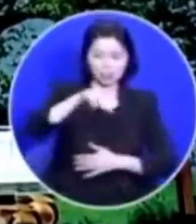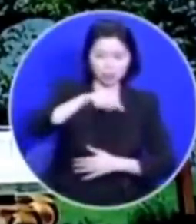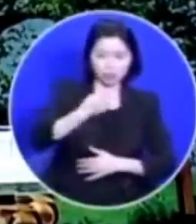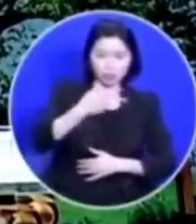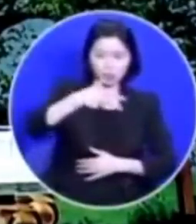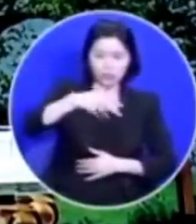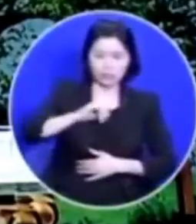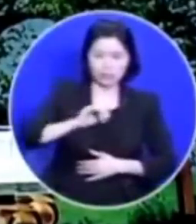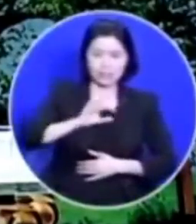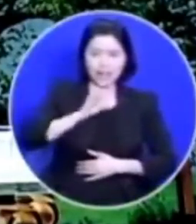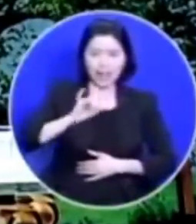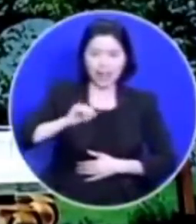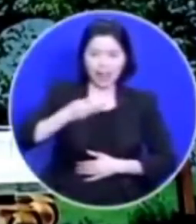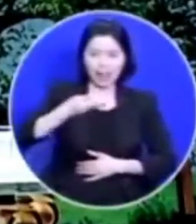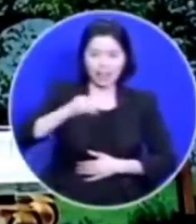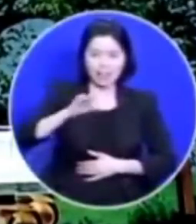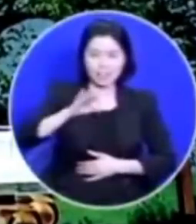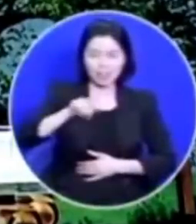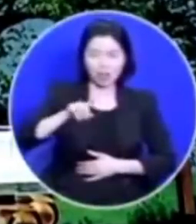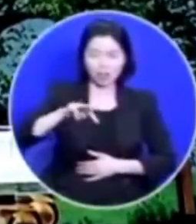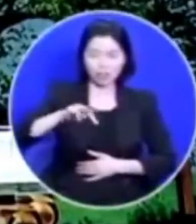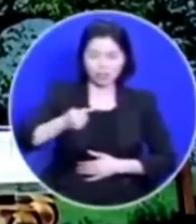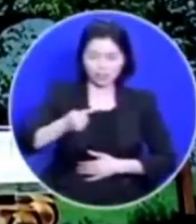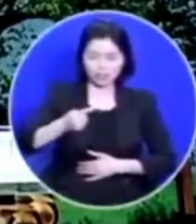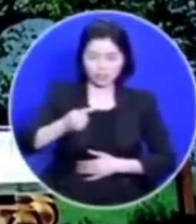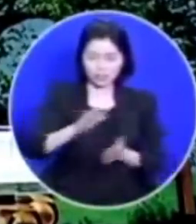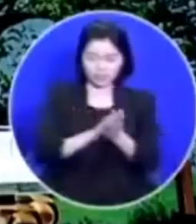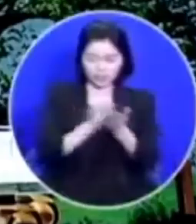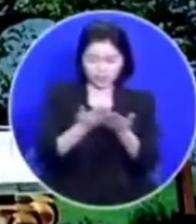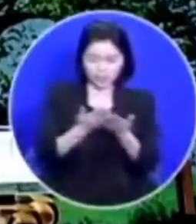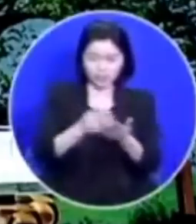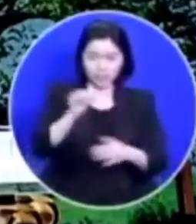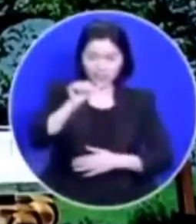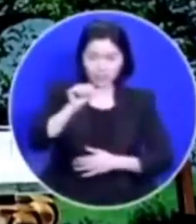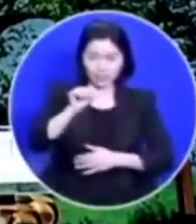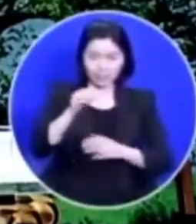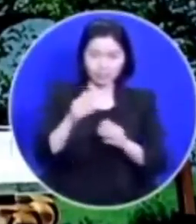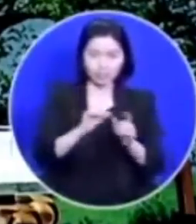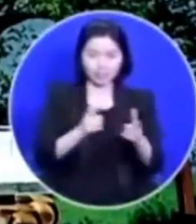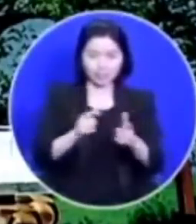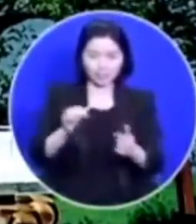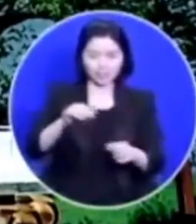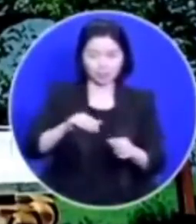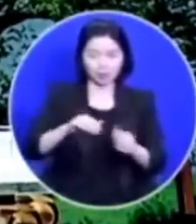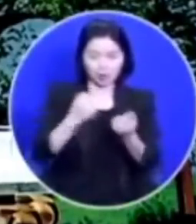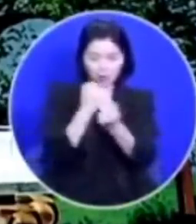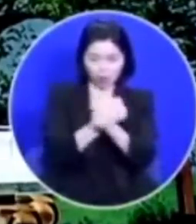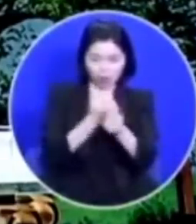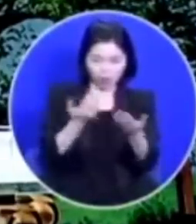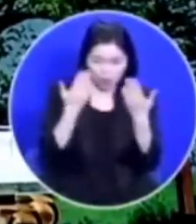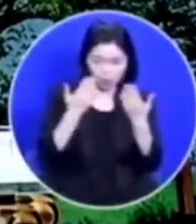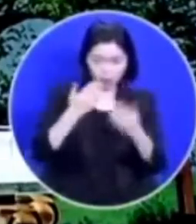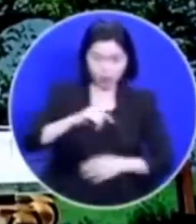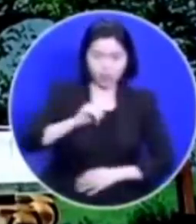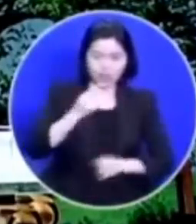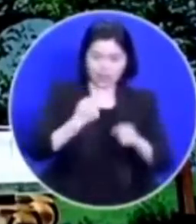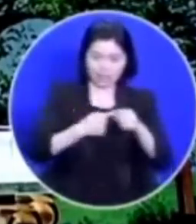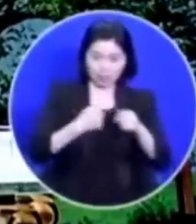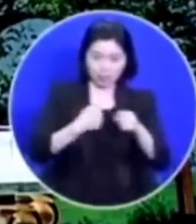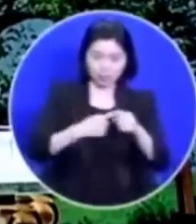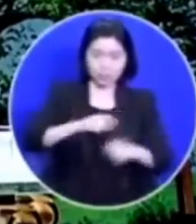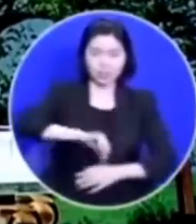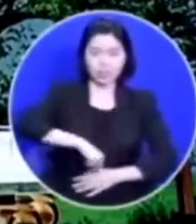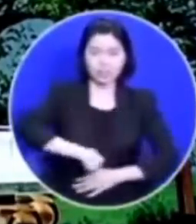가 우리에게는 5가지 과목이 있다고 말했어요 첫번째가 자기 사랑의 감옥 이라고